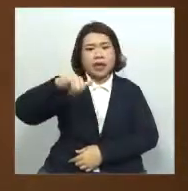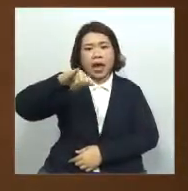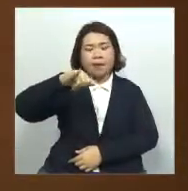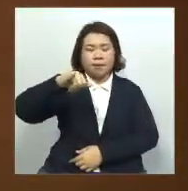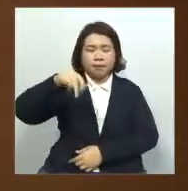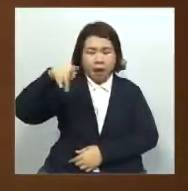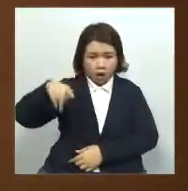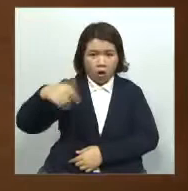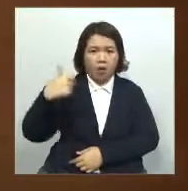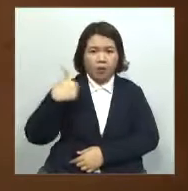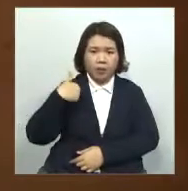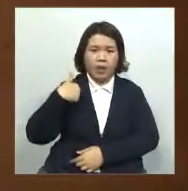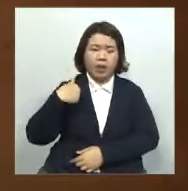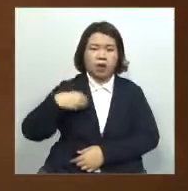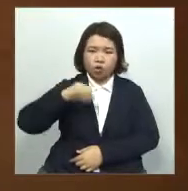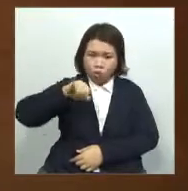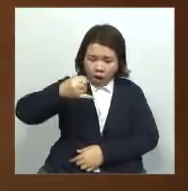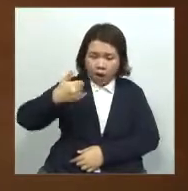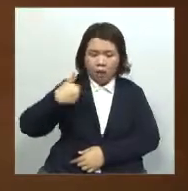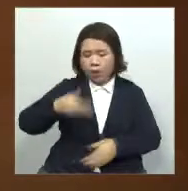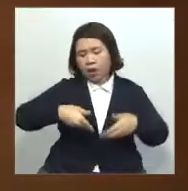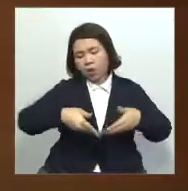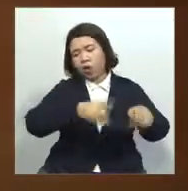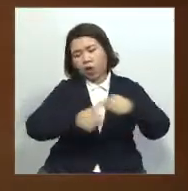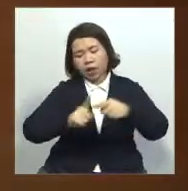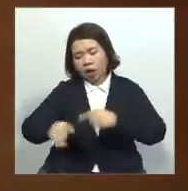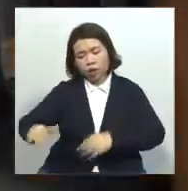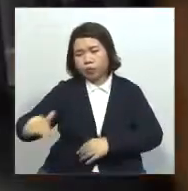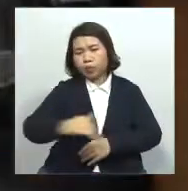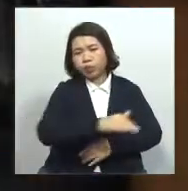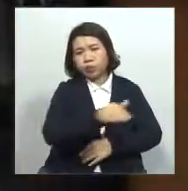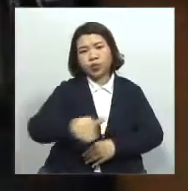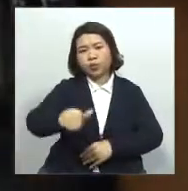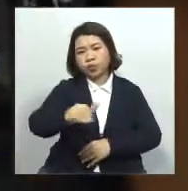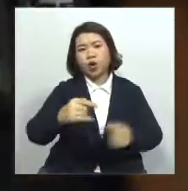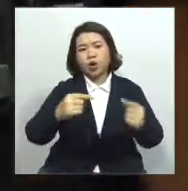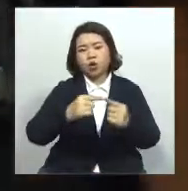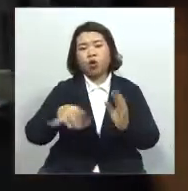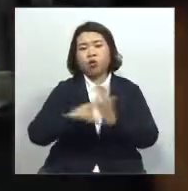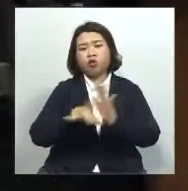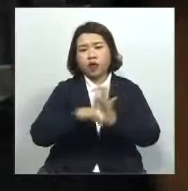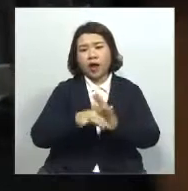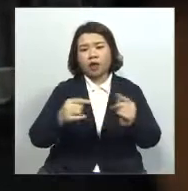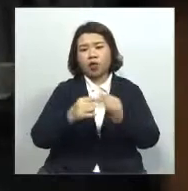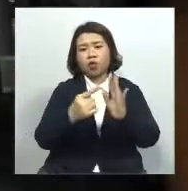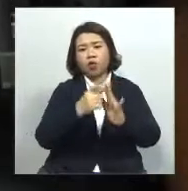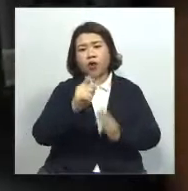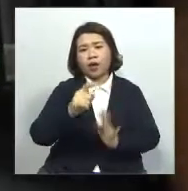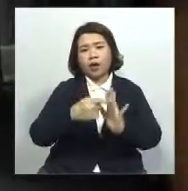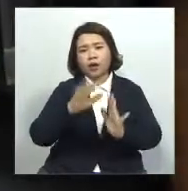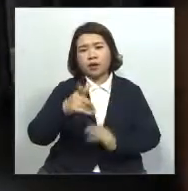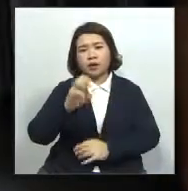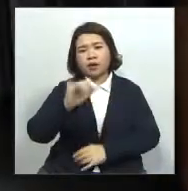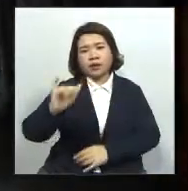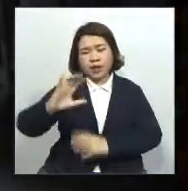ากอนจามจุรีสแควร์เข้าถนนสีลมถนนเจริญกรุงก่อนจบภารกิจนะครับที่เอเชียทีคนะครับโดยแกนนำ